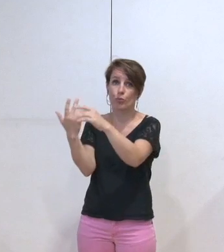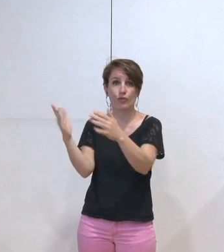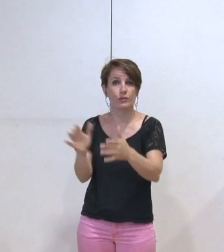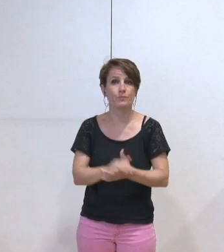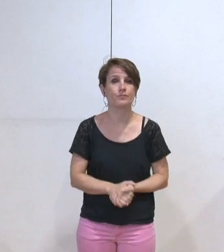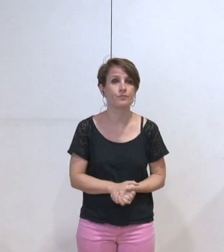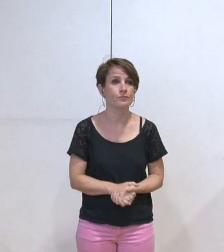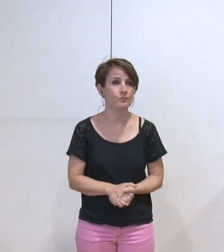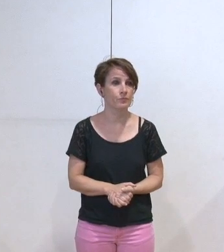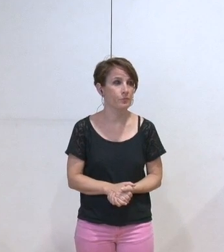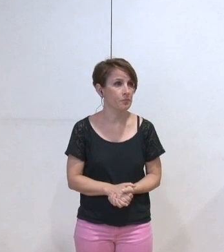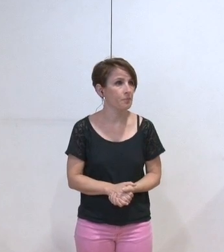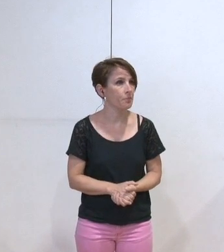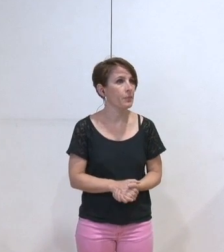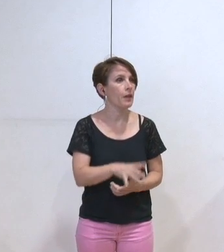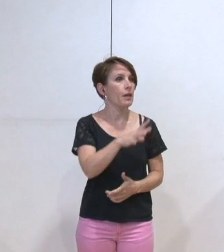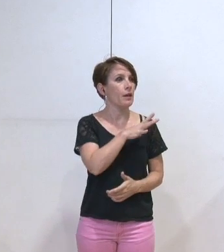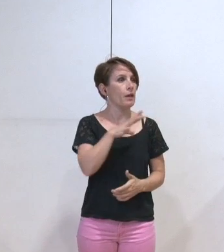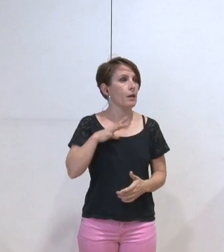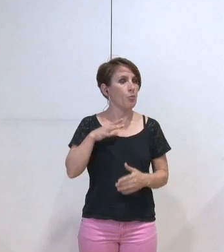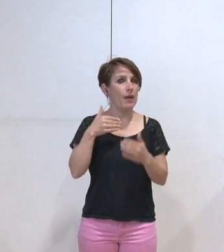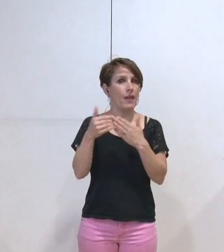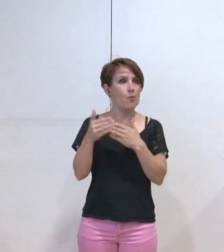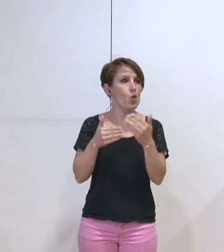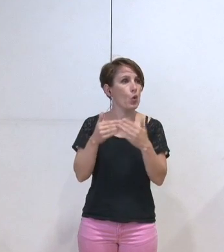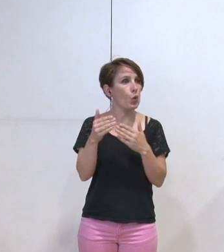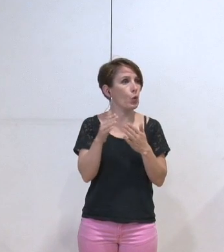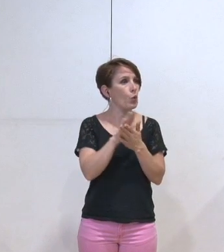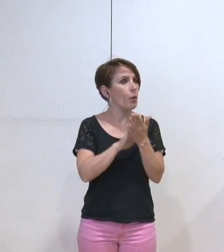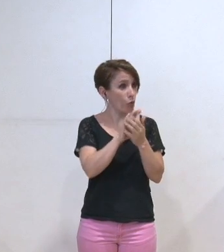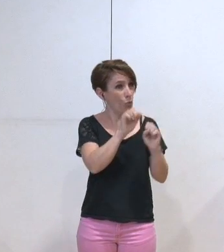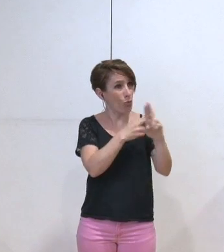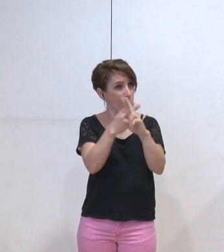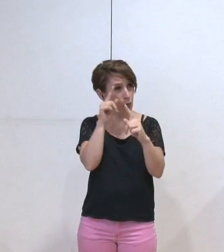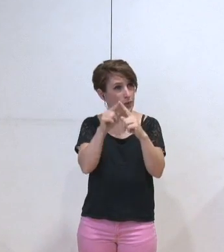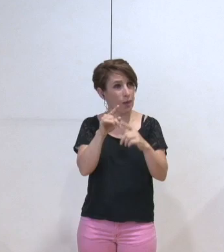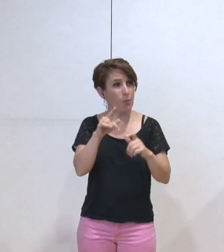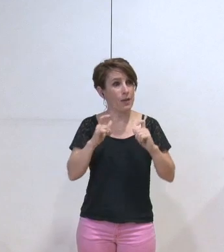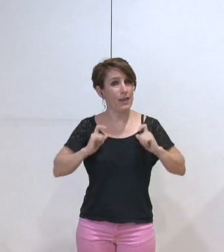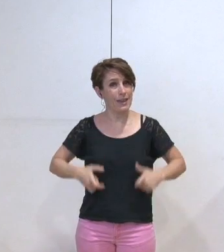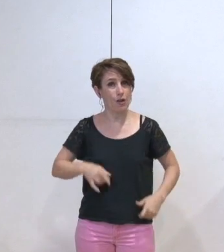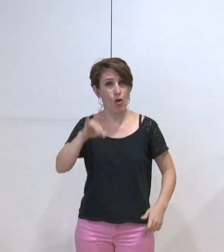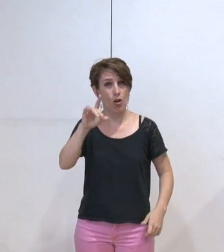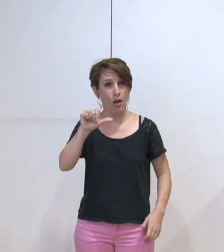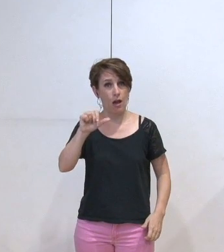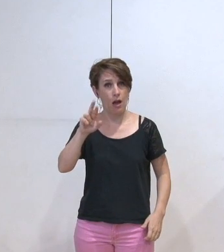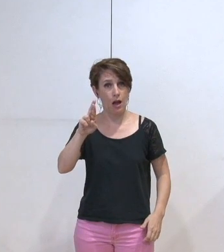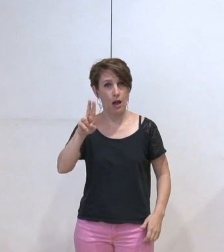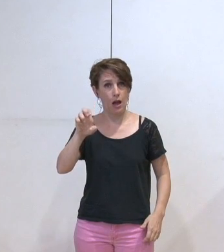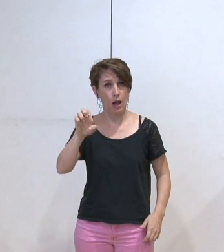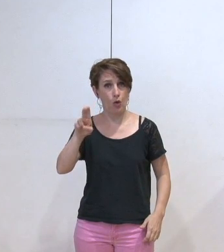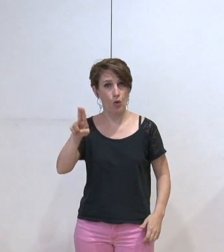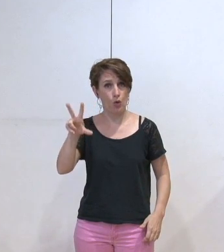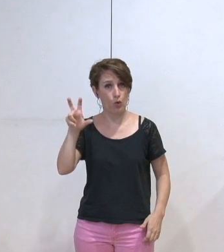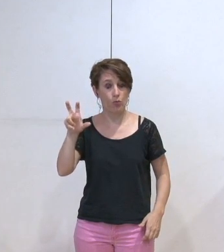questions madame Leureux pardon pour le l'école àux quelques éléments très brièvement puisque les